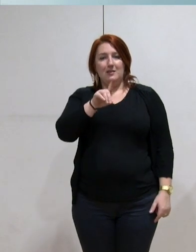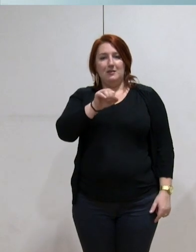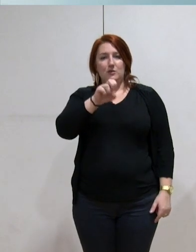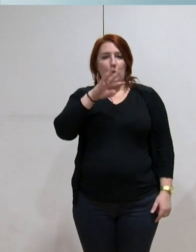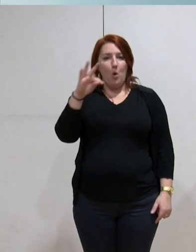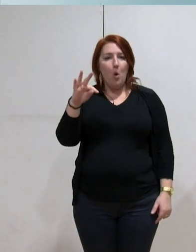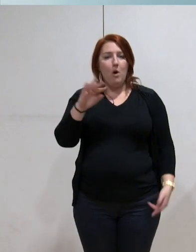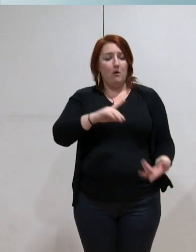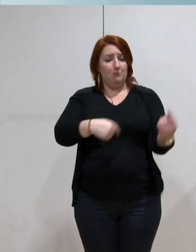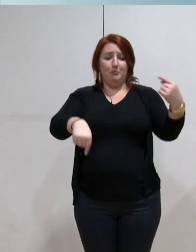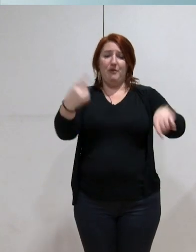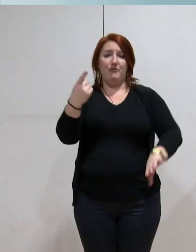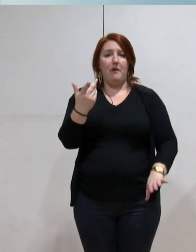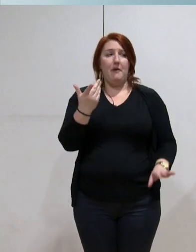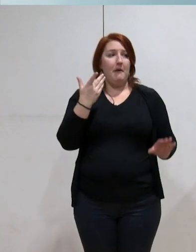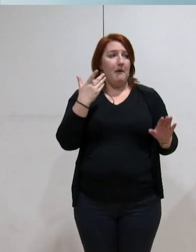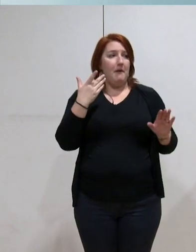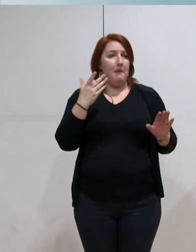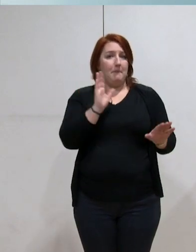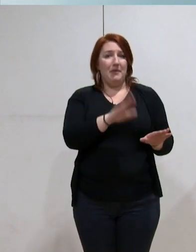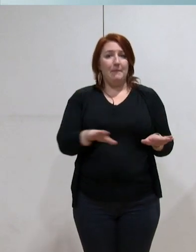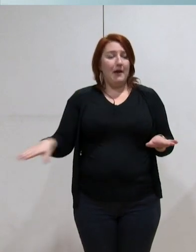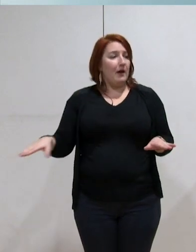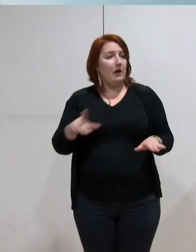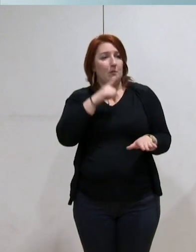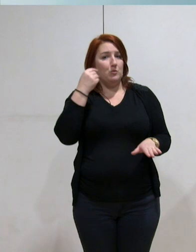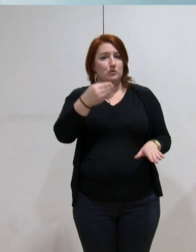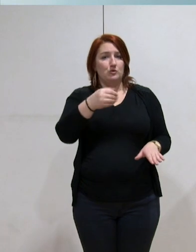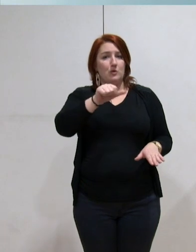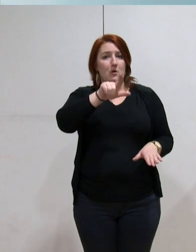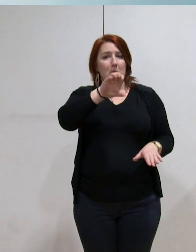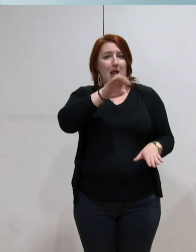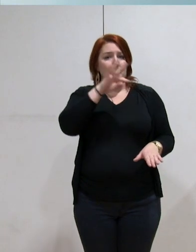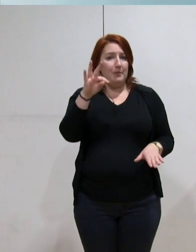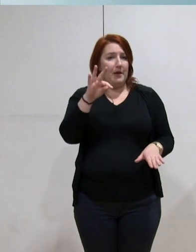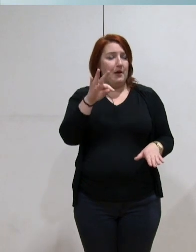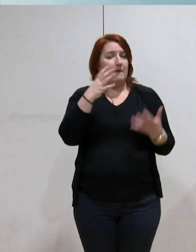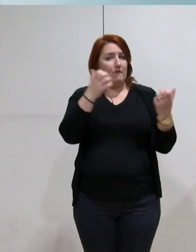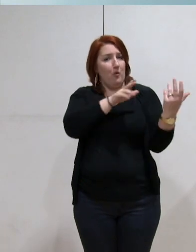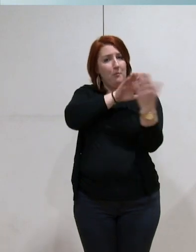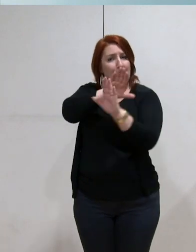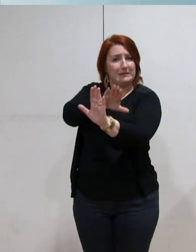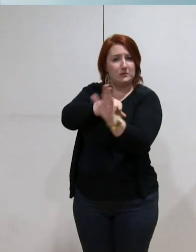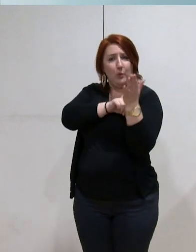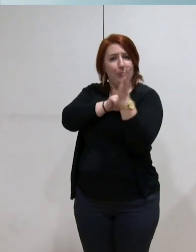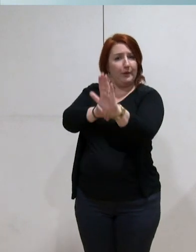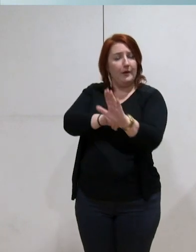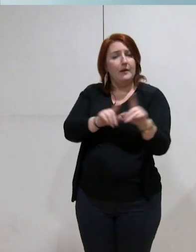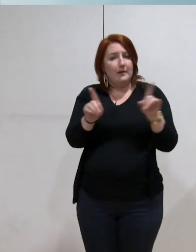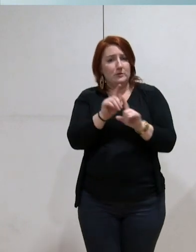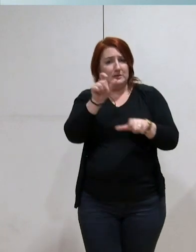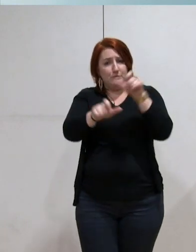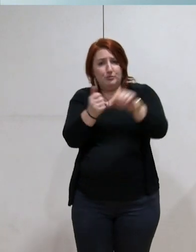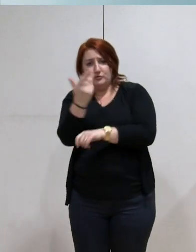malbé voulait faire un rapide exposé de cette délibération et j'ai ensuite plusieurs prises de parole eff effectivement comme vous le savez